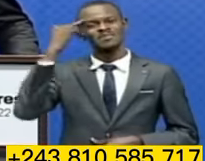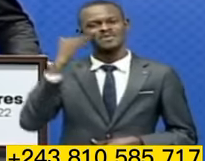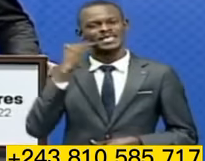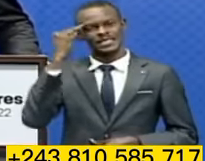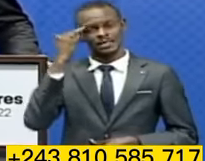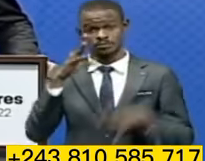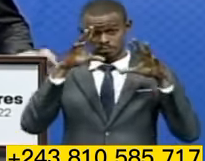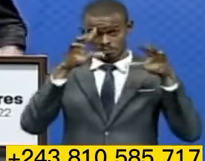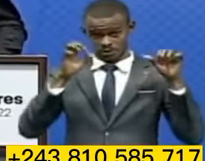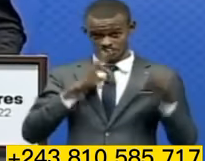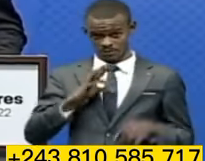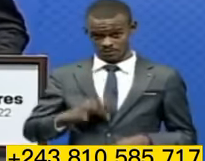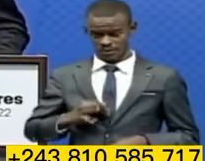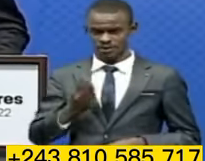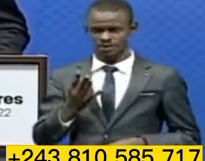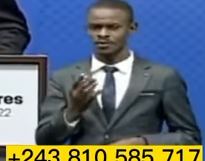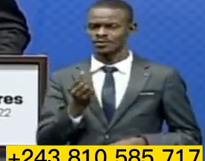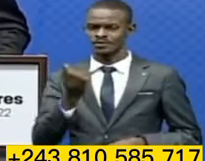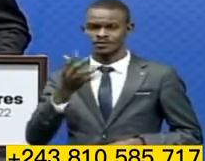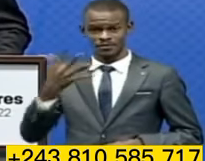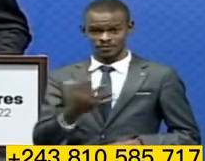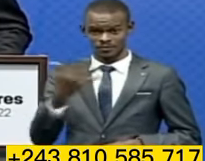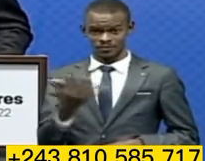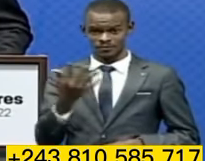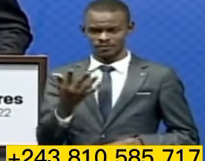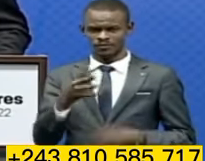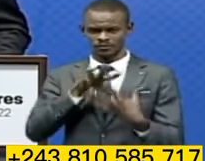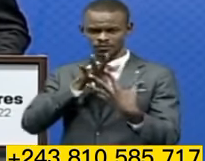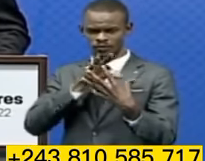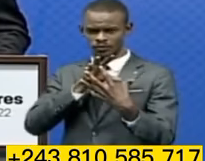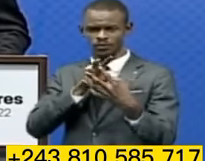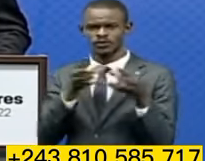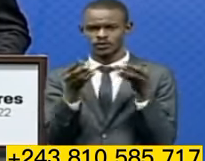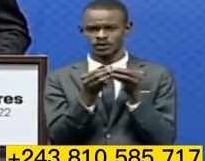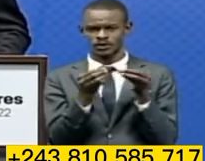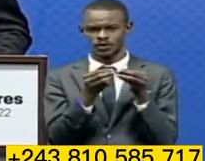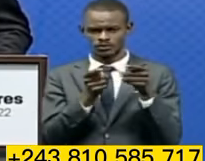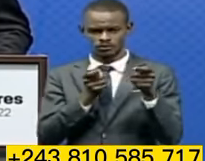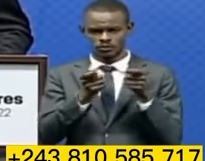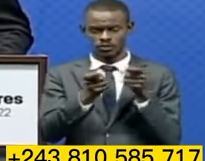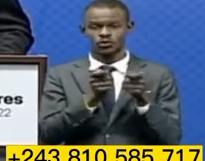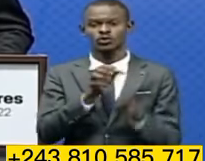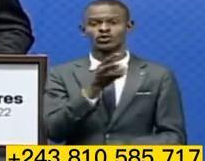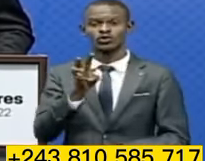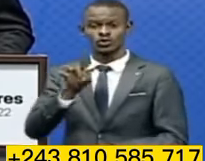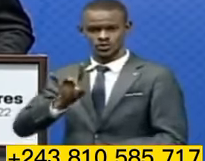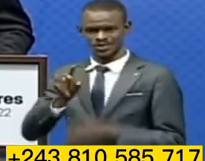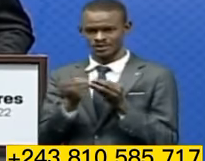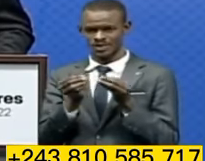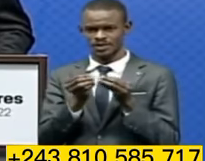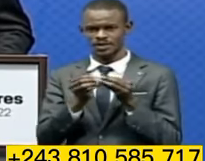a présidé ce vendredi 9 septembre 2022 par visioconférence la 68e réunion du Conseil des